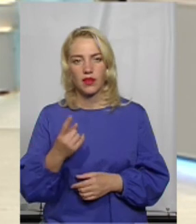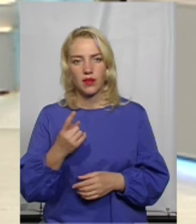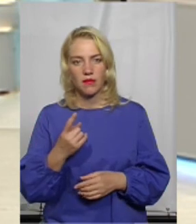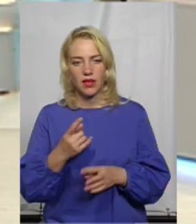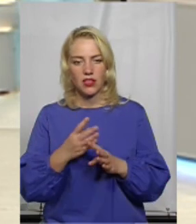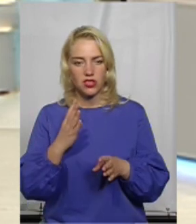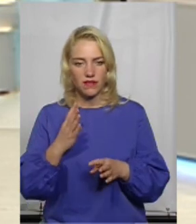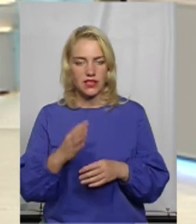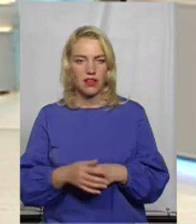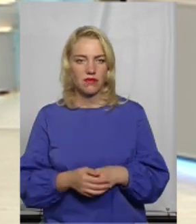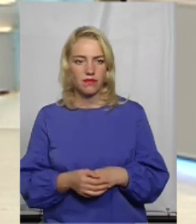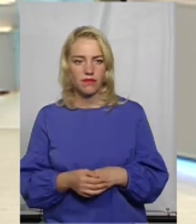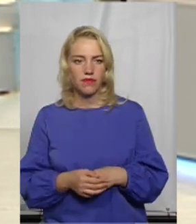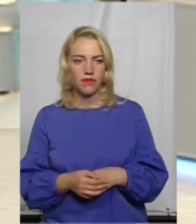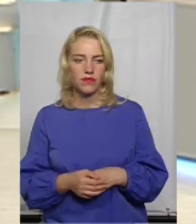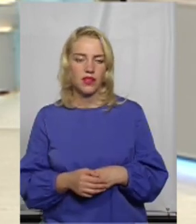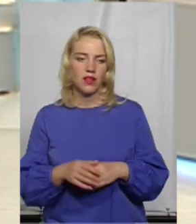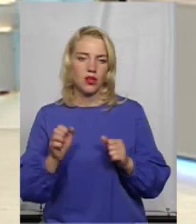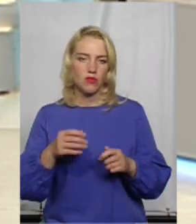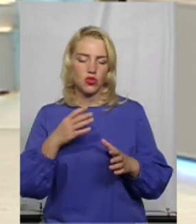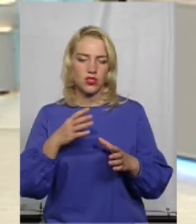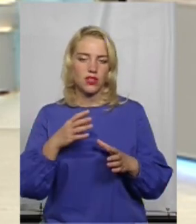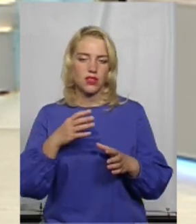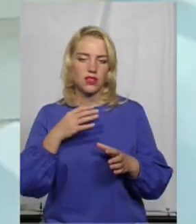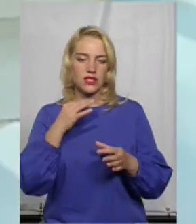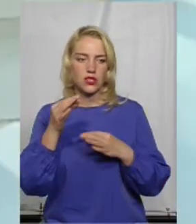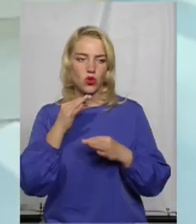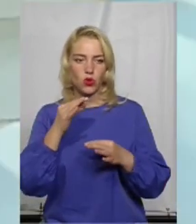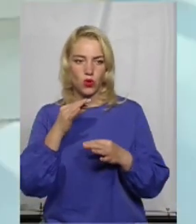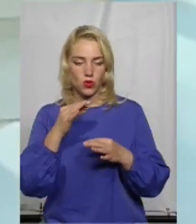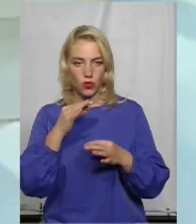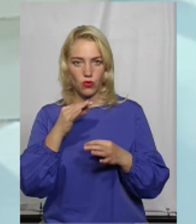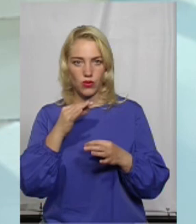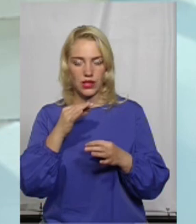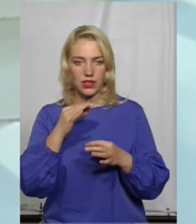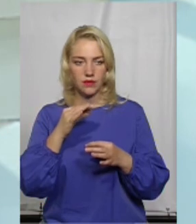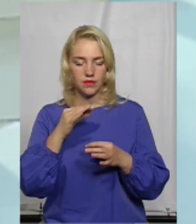за все, ви можете сконтактовувати безпосередньо